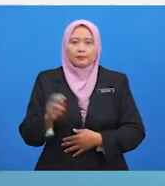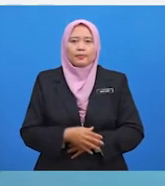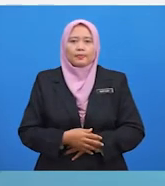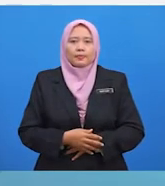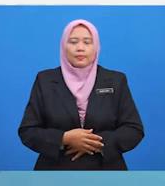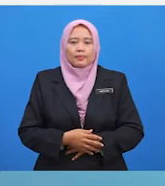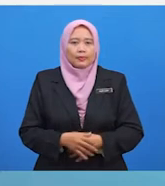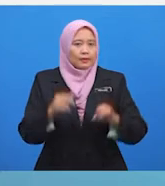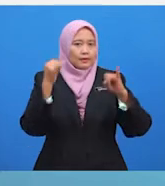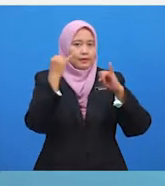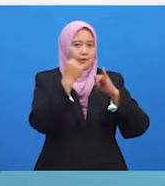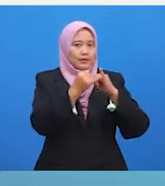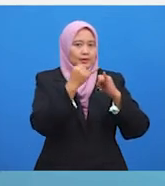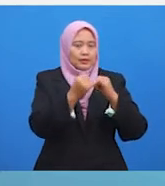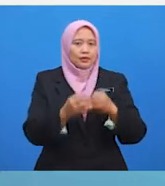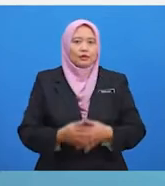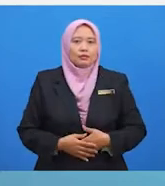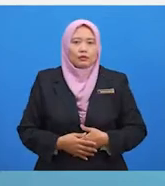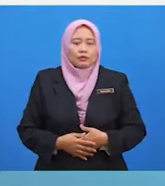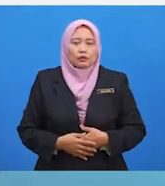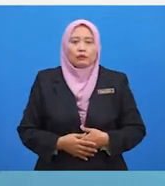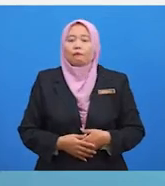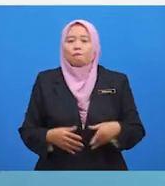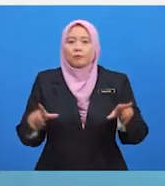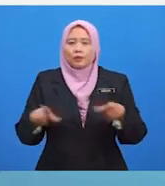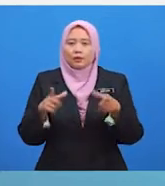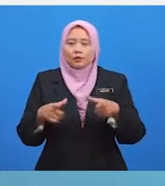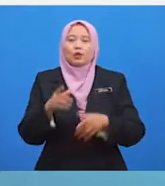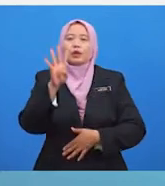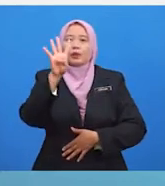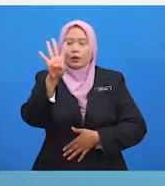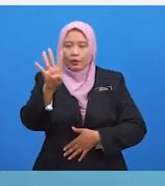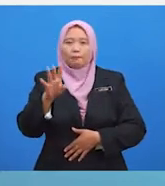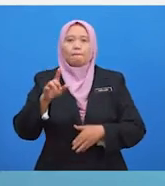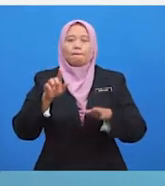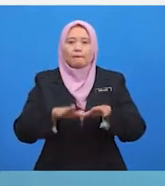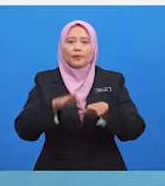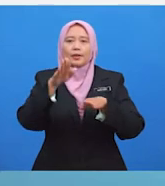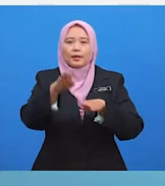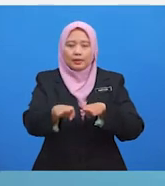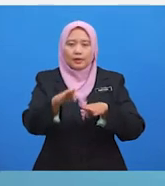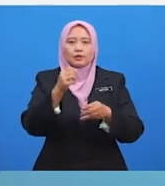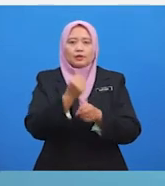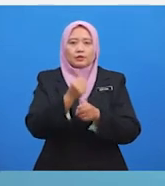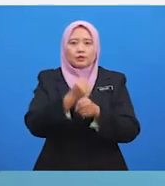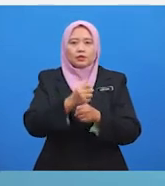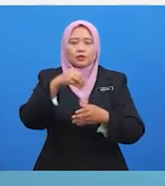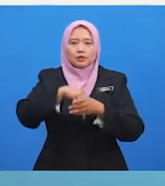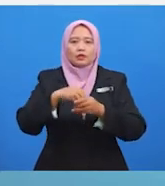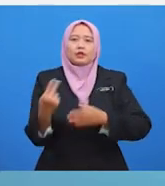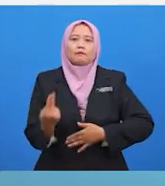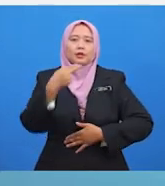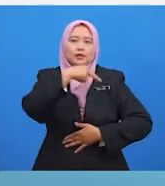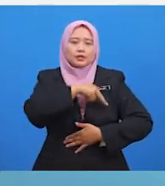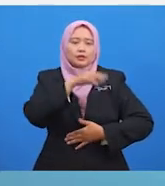Dan yang terakhir sekali adalah melaksanakan 4 langkah kerja dalam penghasilan button badge